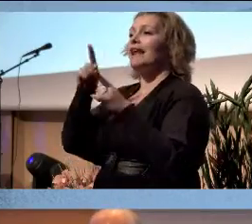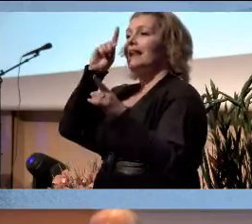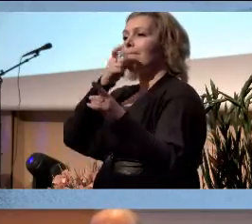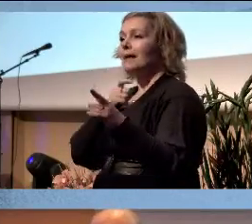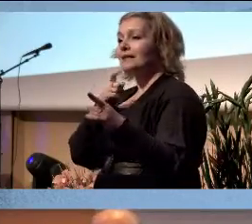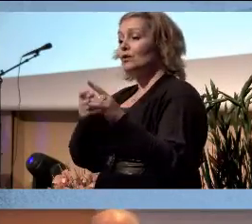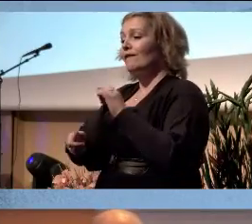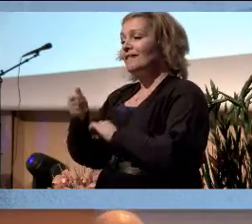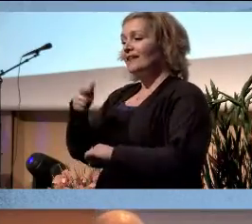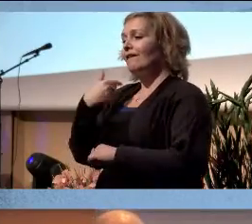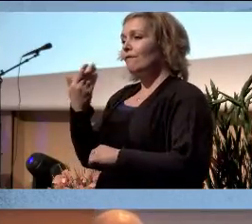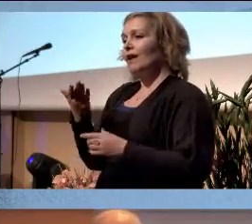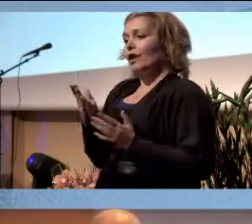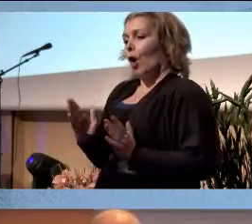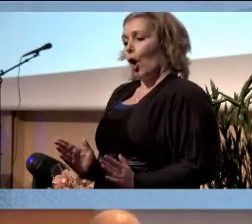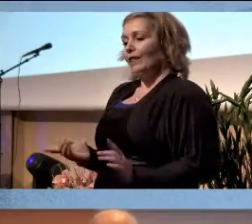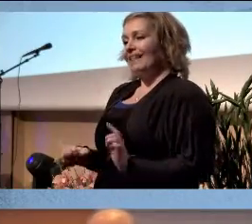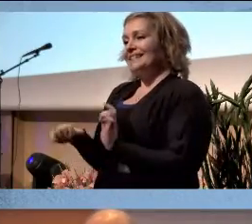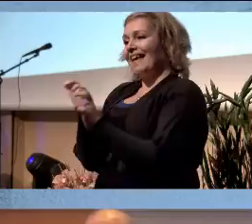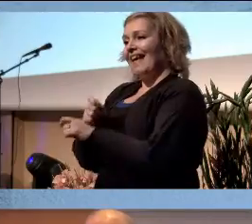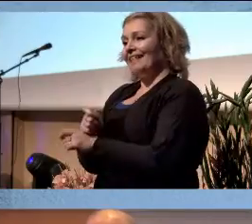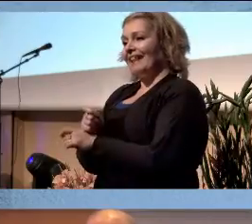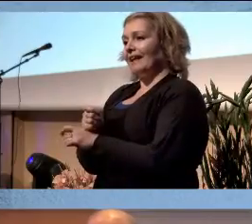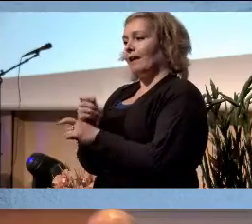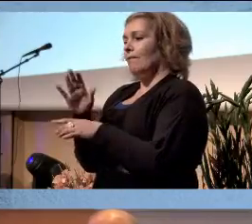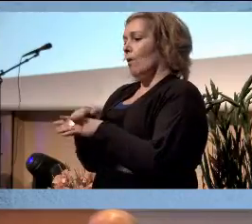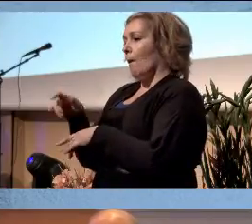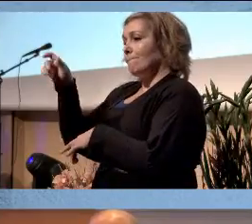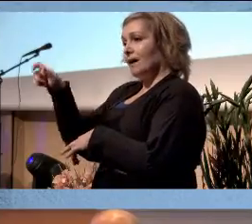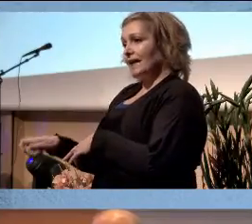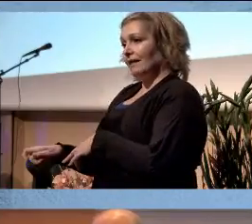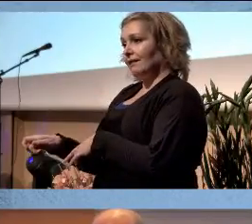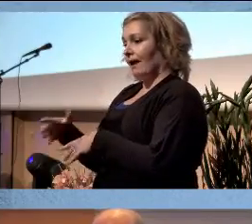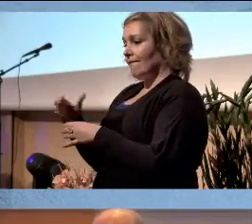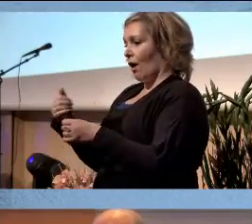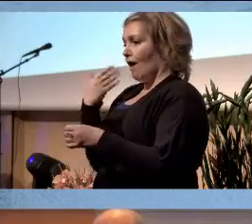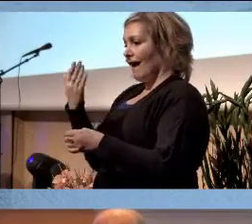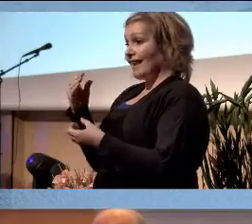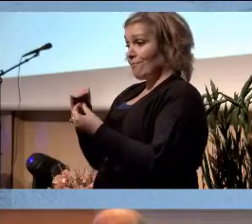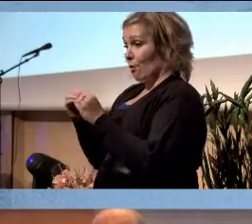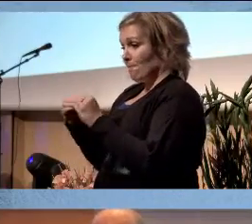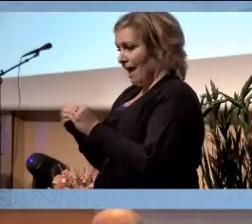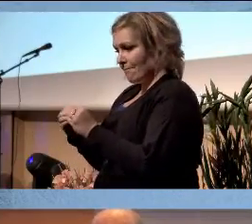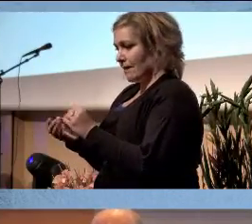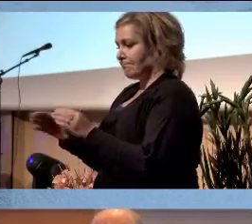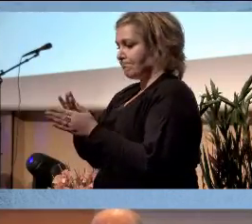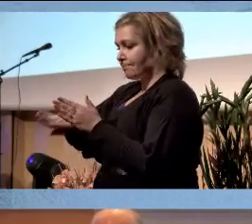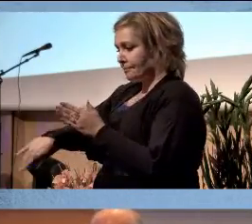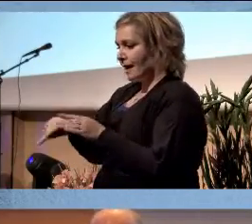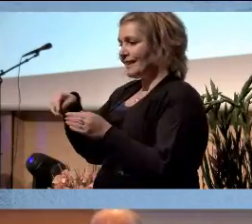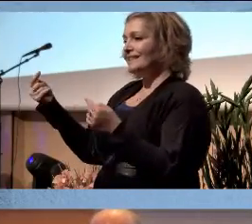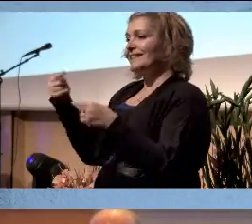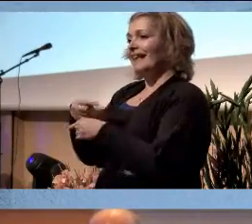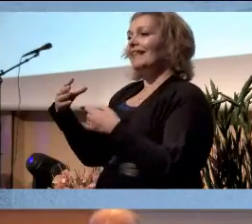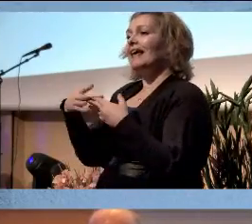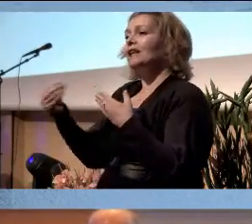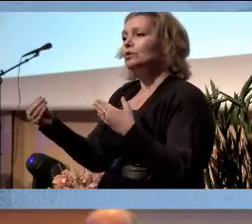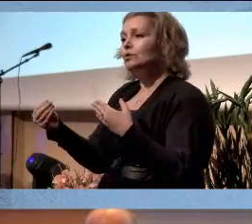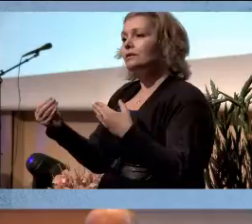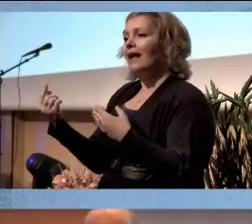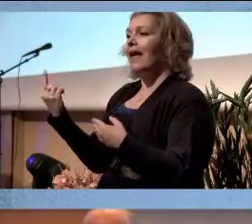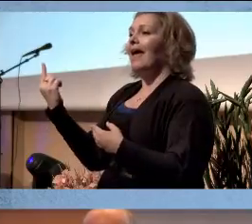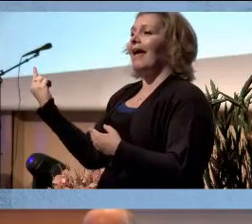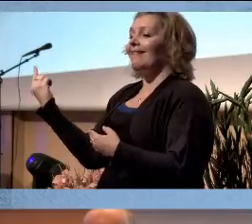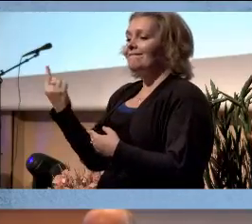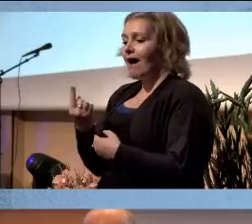Det er viktig at vi får en holdningsendring, at pasientene går fra å være et problem til en ressurs. Enhver som